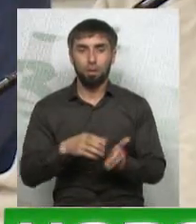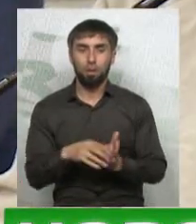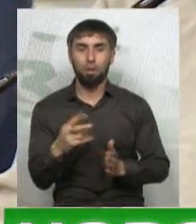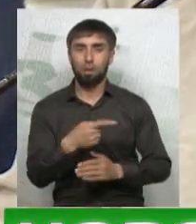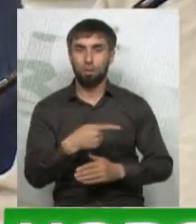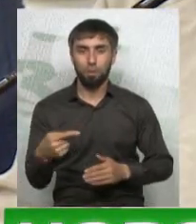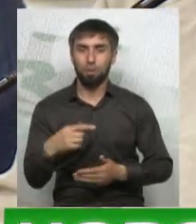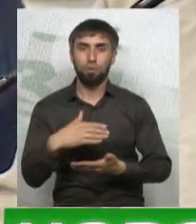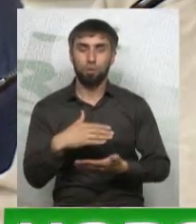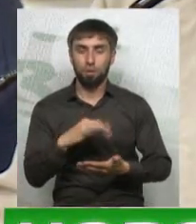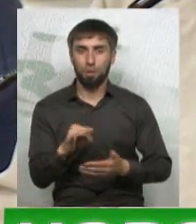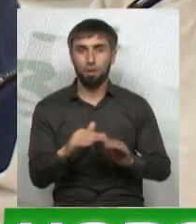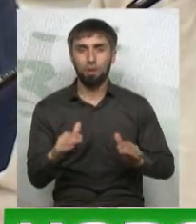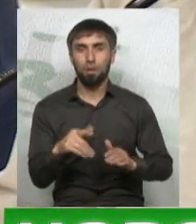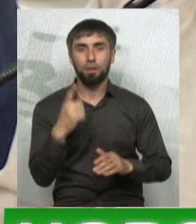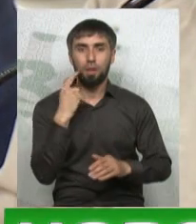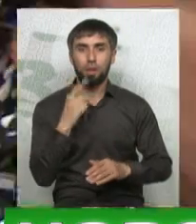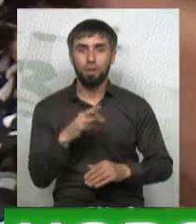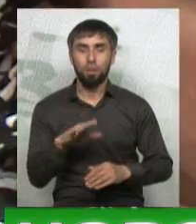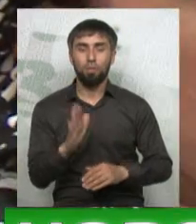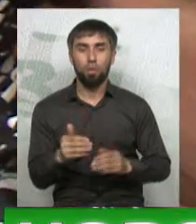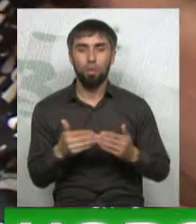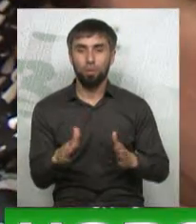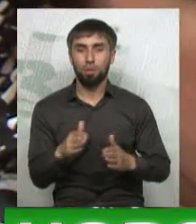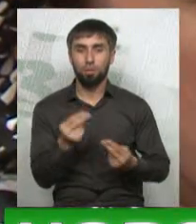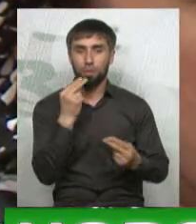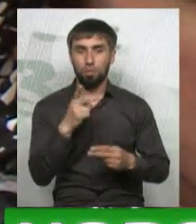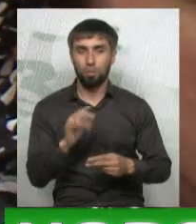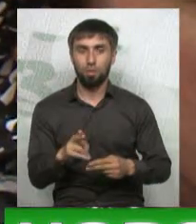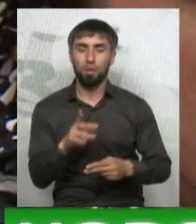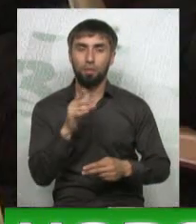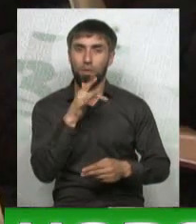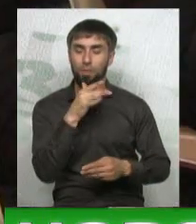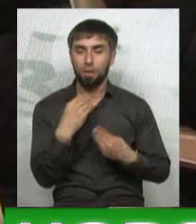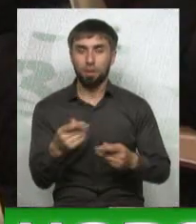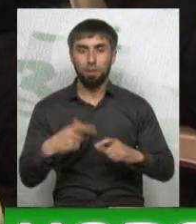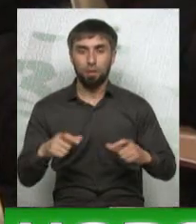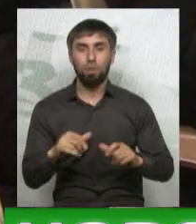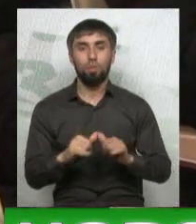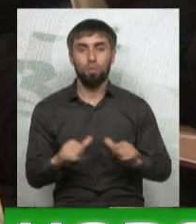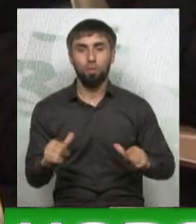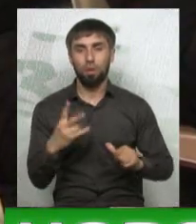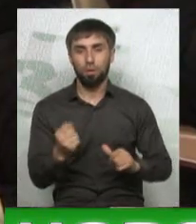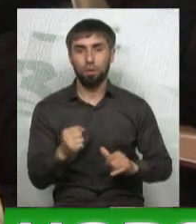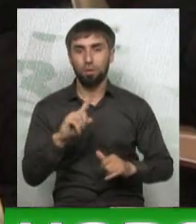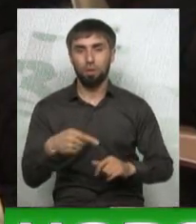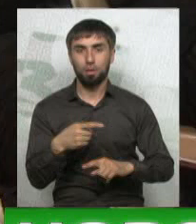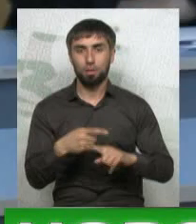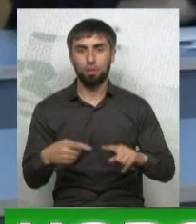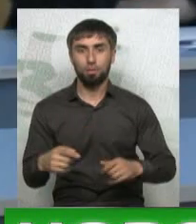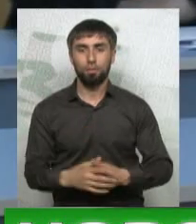первом этаже. В частности, для детей с сахарным диабетом будет открыт пищеблок. А время сдачи экзамена увеличат на 1,5 часа.